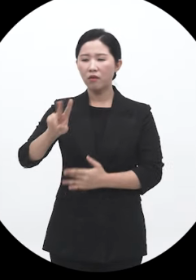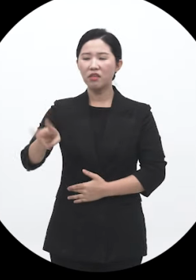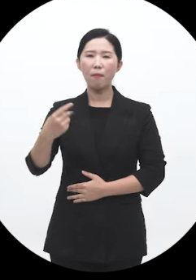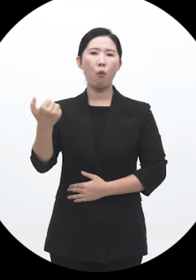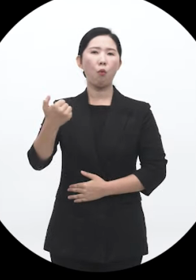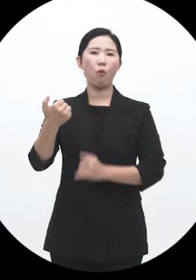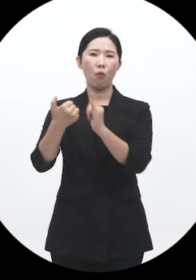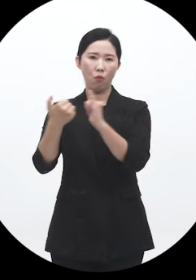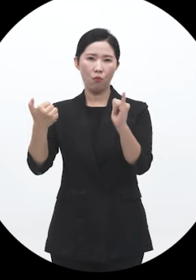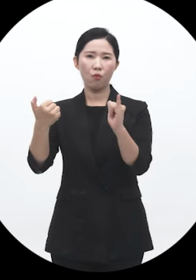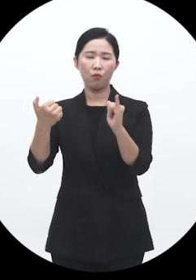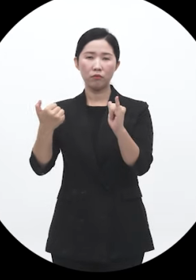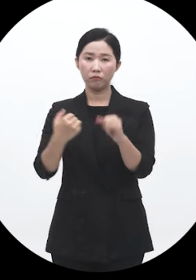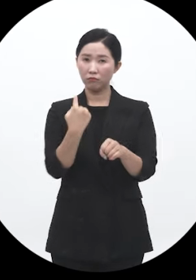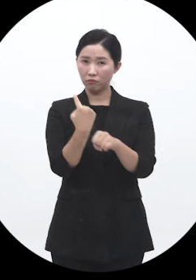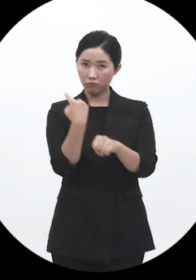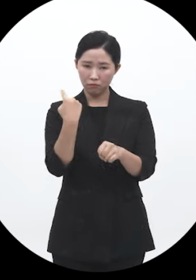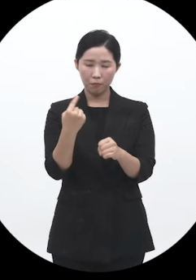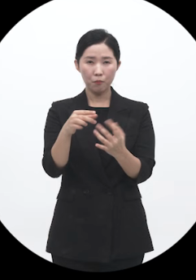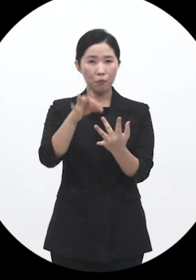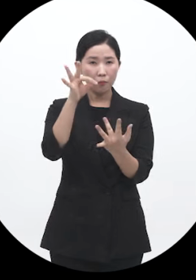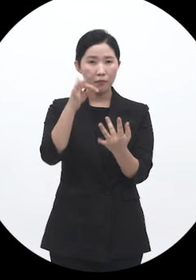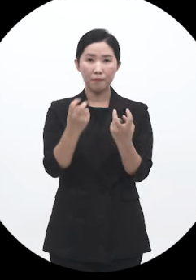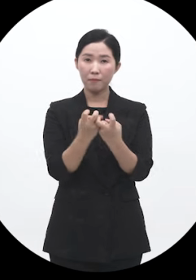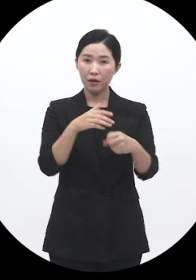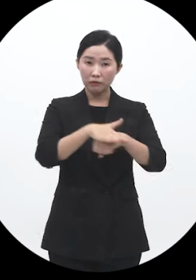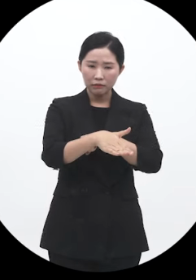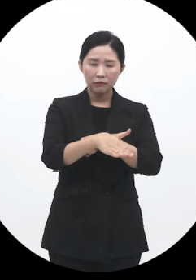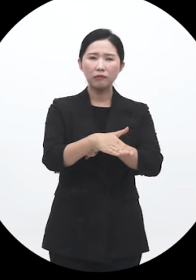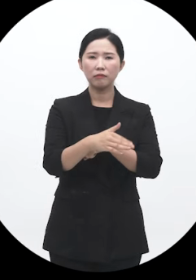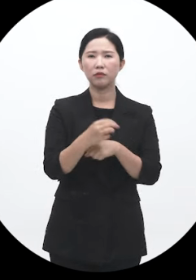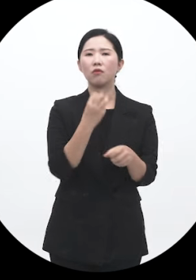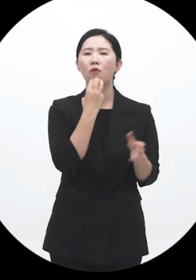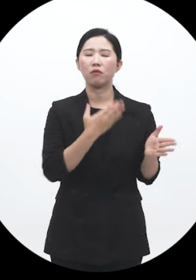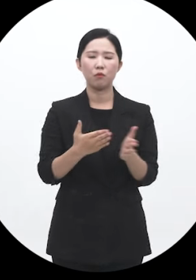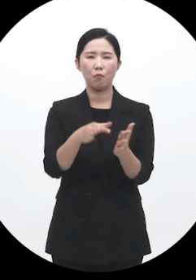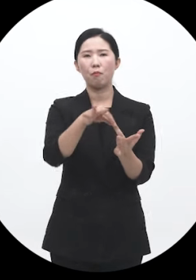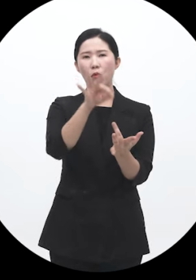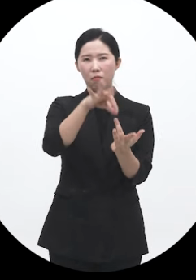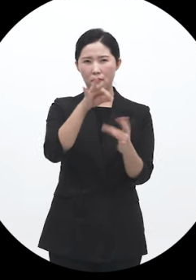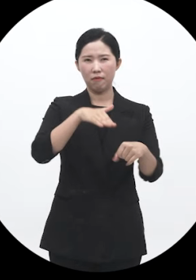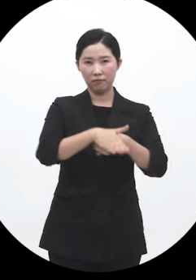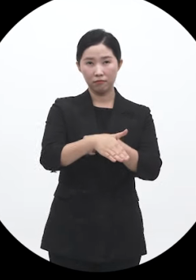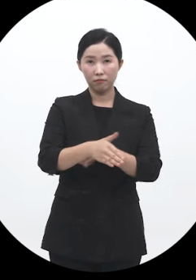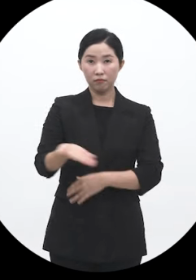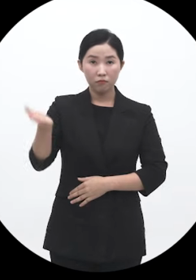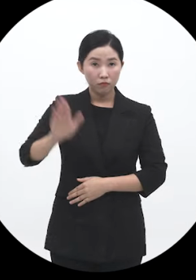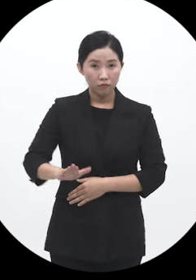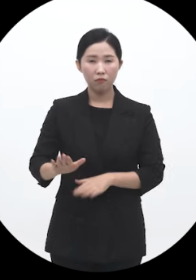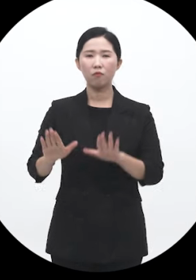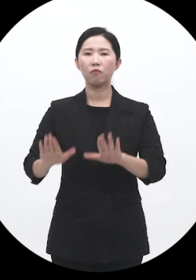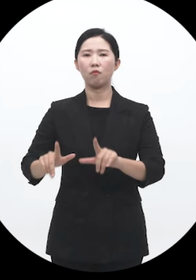250명으로 확대되었고 선발 모집 단위도 전년도에는 광역 대계열로